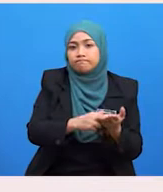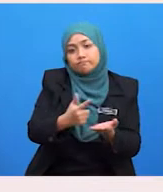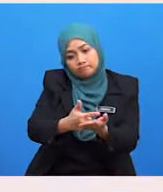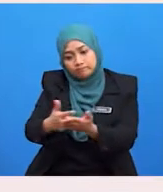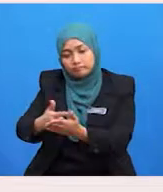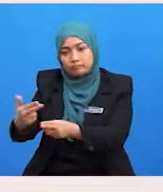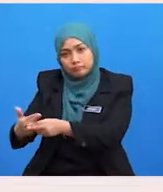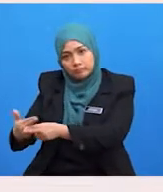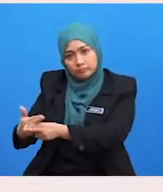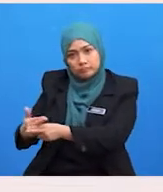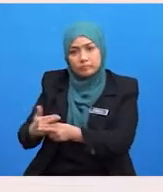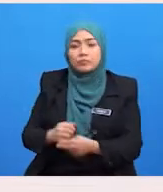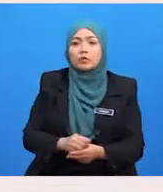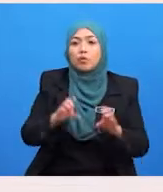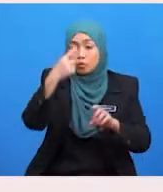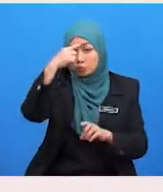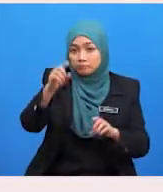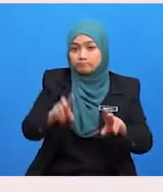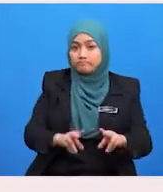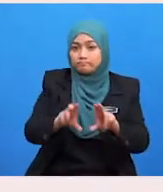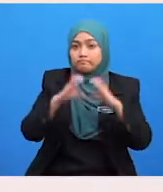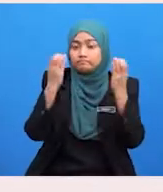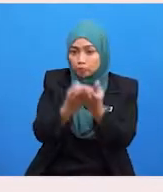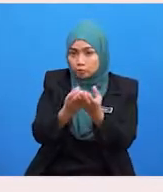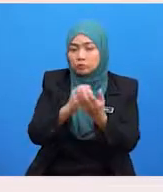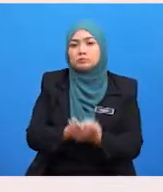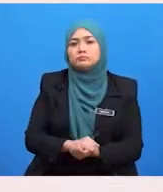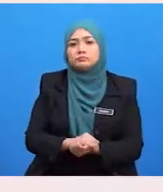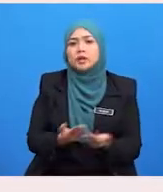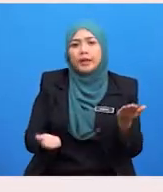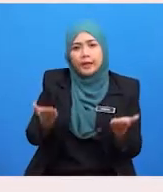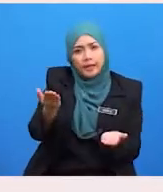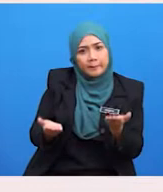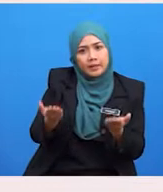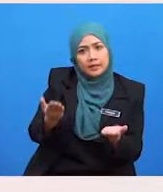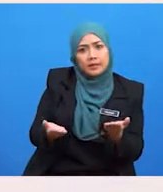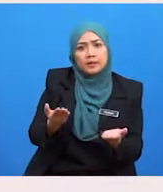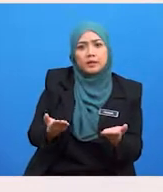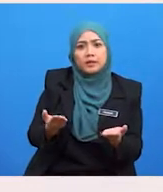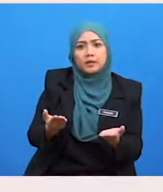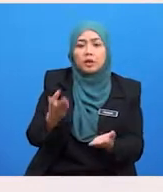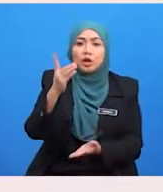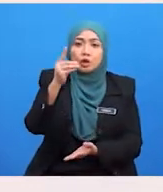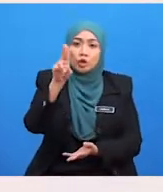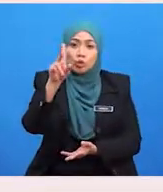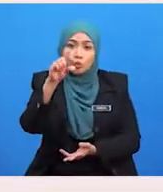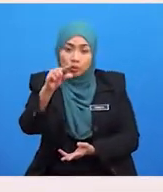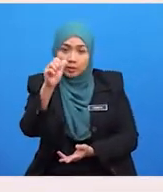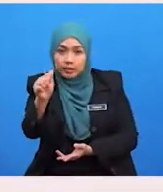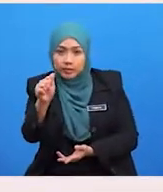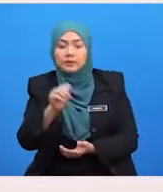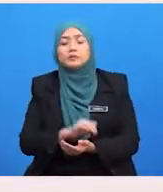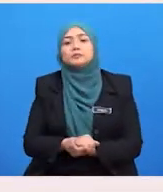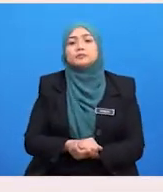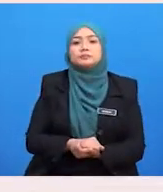susut nilai terkumpul. Langkah pertama, imbangan duga. Daripada imbangan duga tersebut, kita